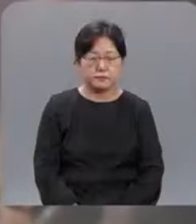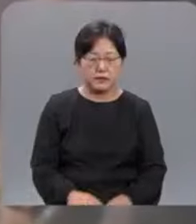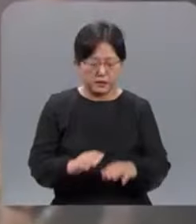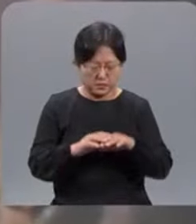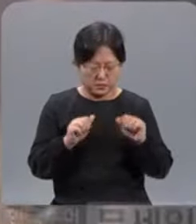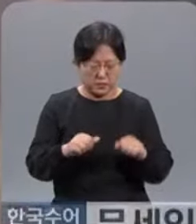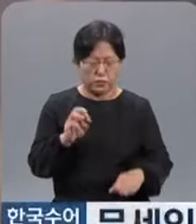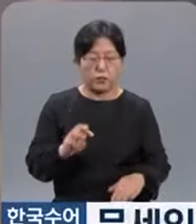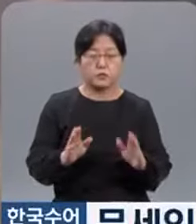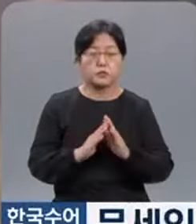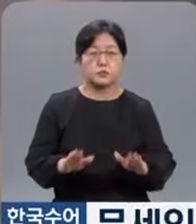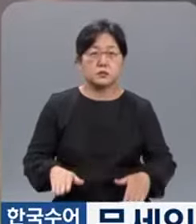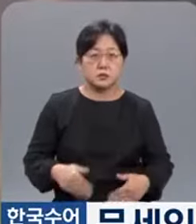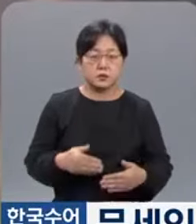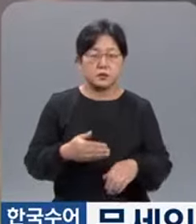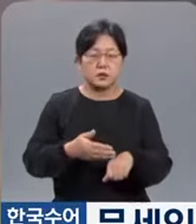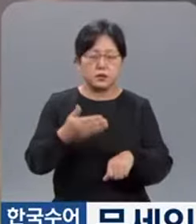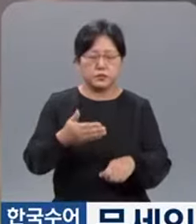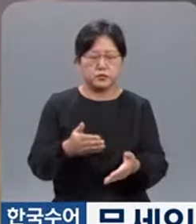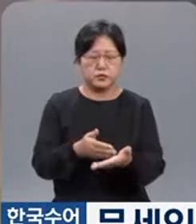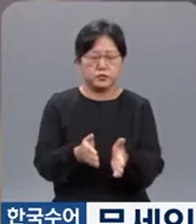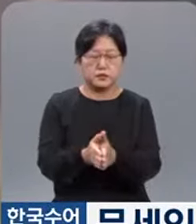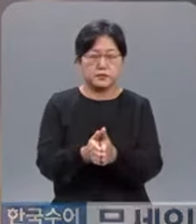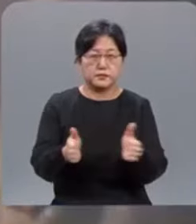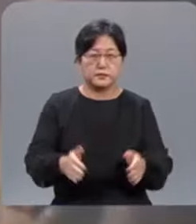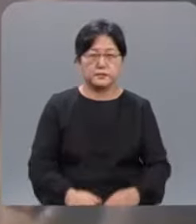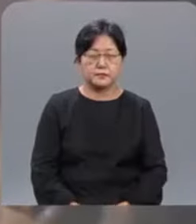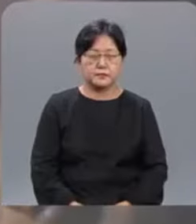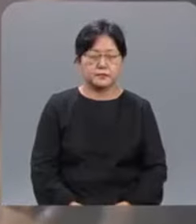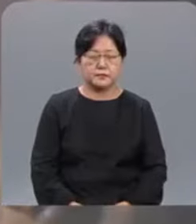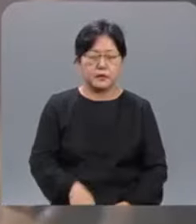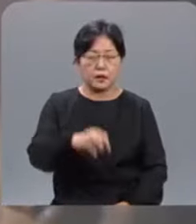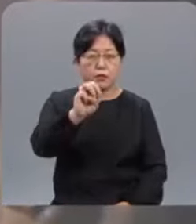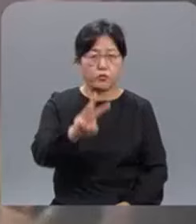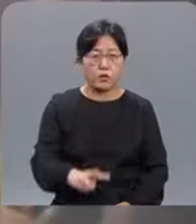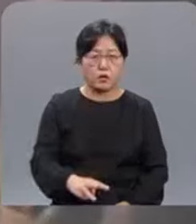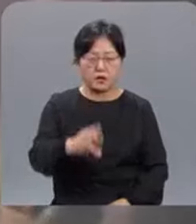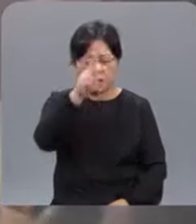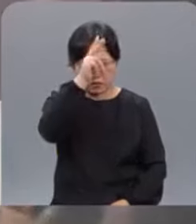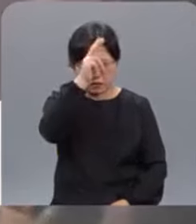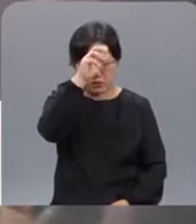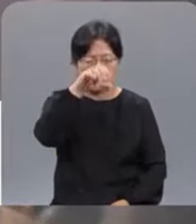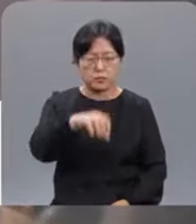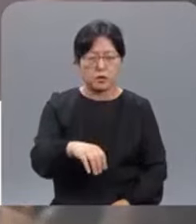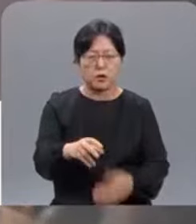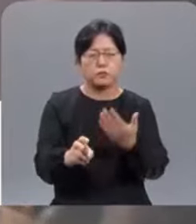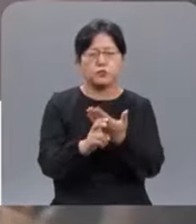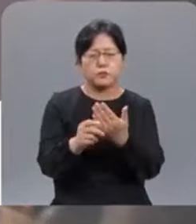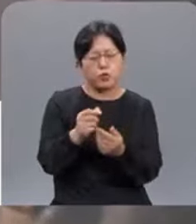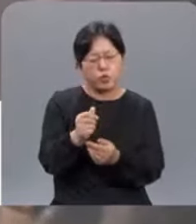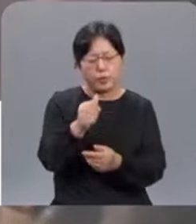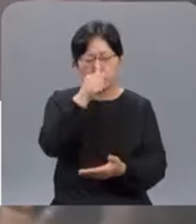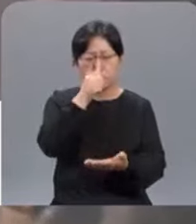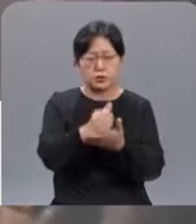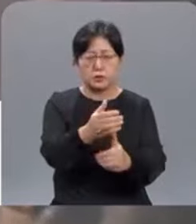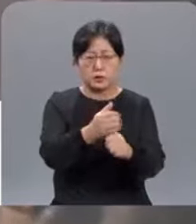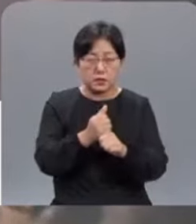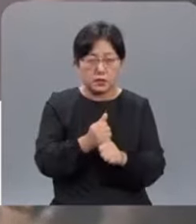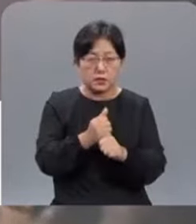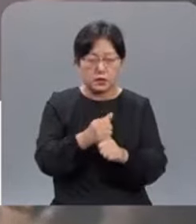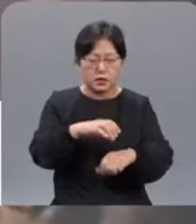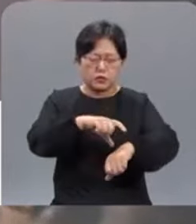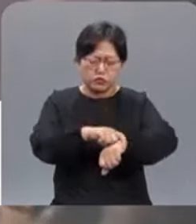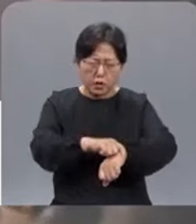안녕하십니까 광주 전남권 KBS 시 뉴스입니다 광주의 한 경찰서에서 불법도박 혐의로 체포됐다가